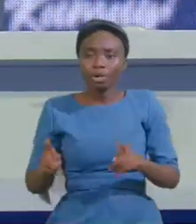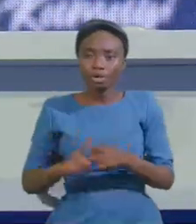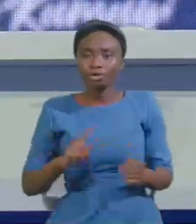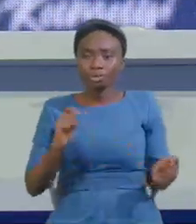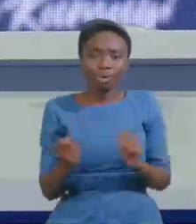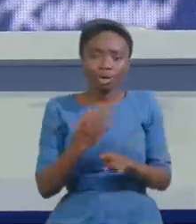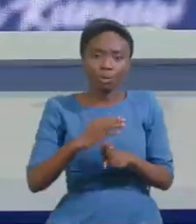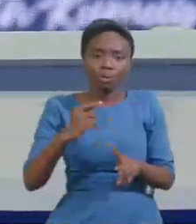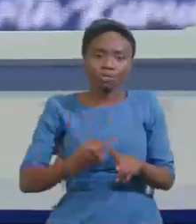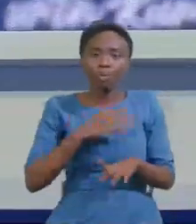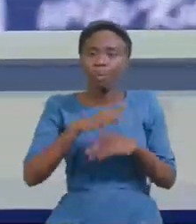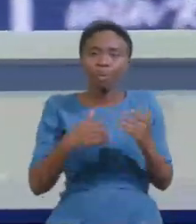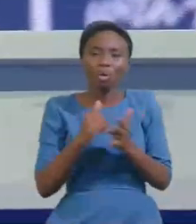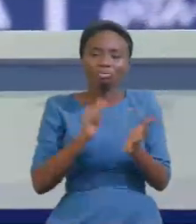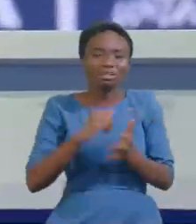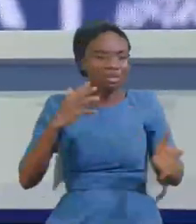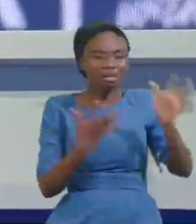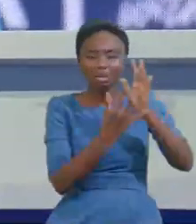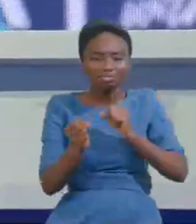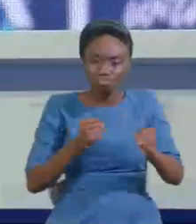prêt à vous détourner de vos péchés,